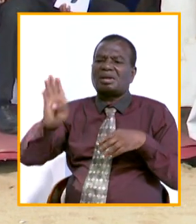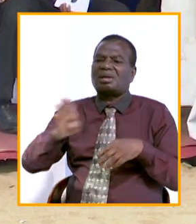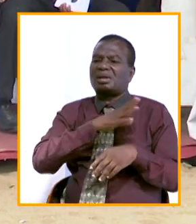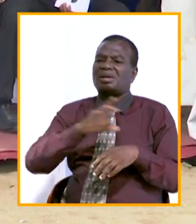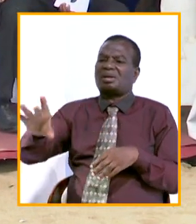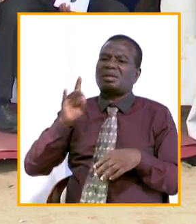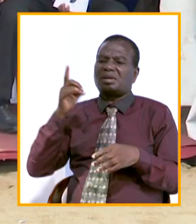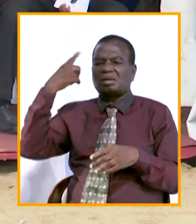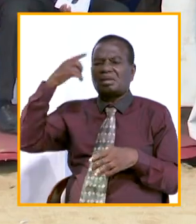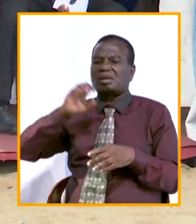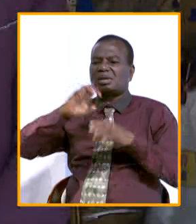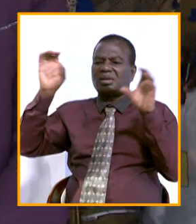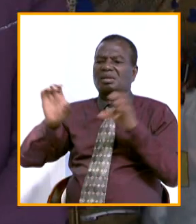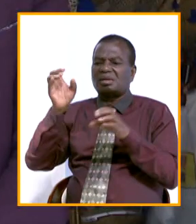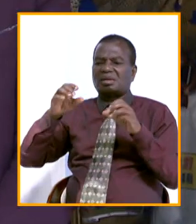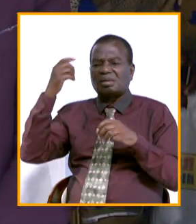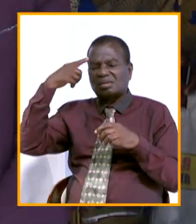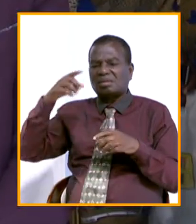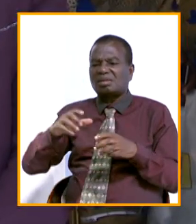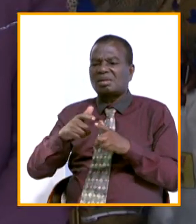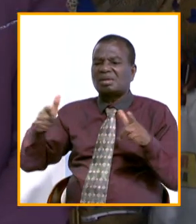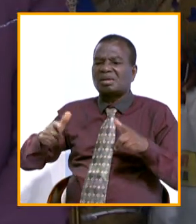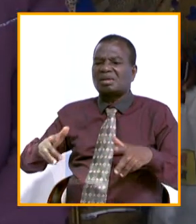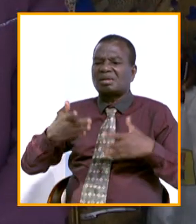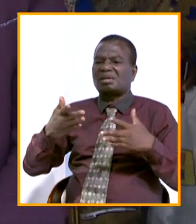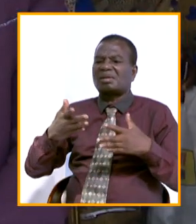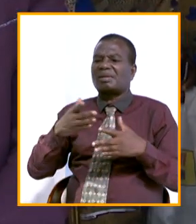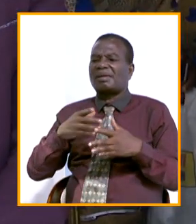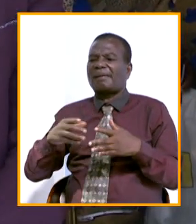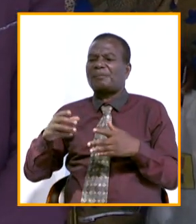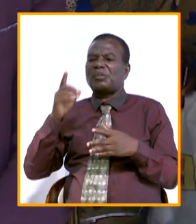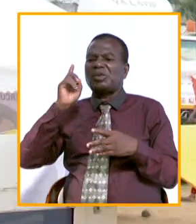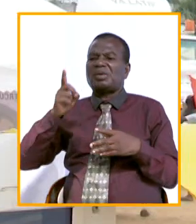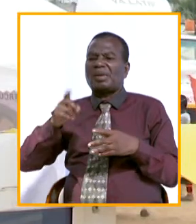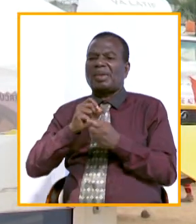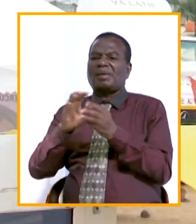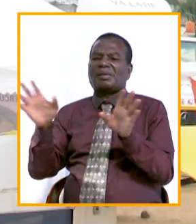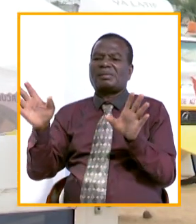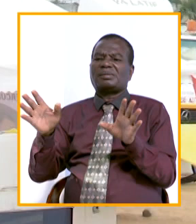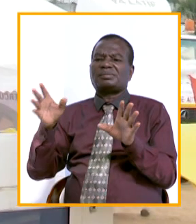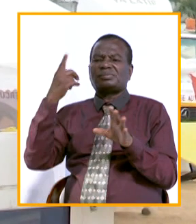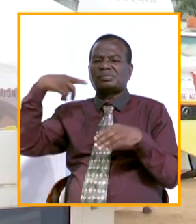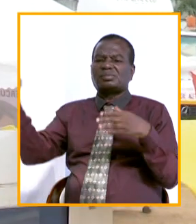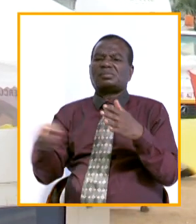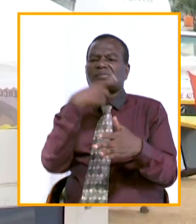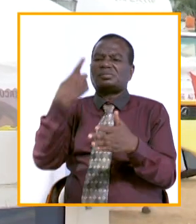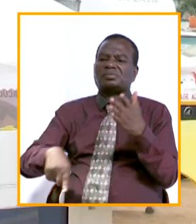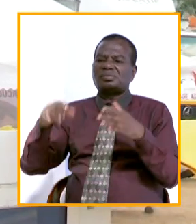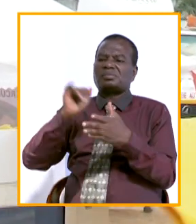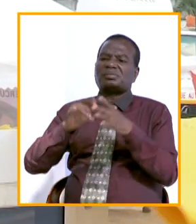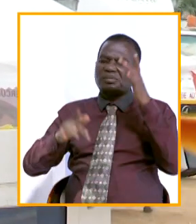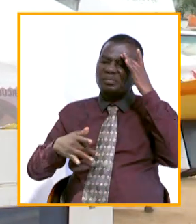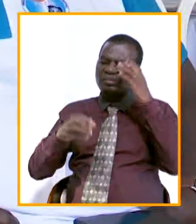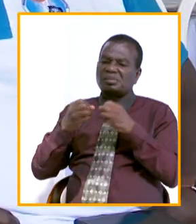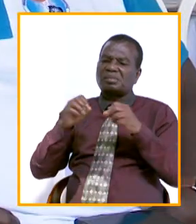pour cette célébration en raison de sa forte prévalence et sa grande menace de propagation. Pour éradiquer ce fléau,